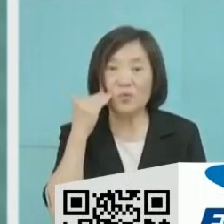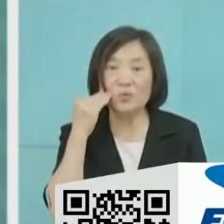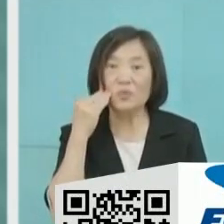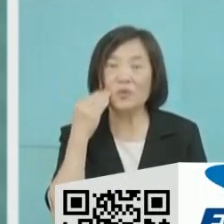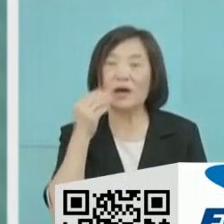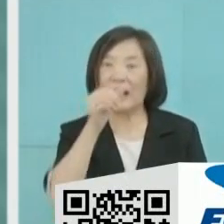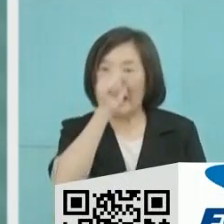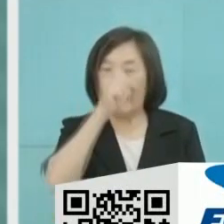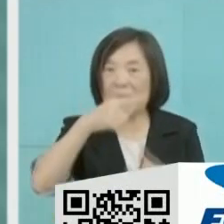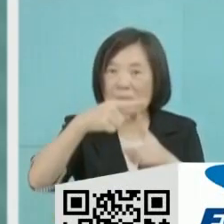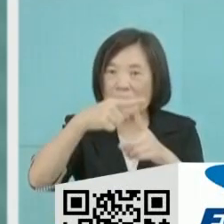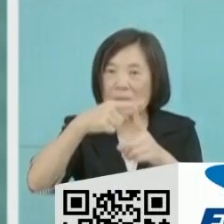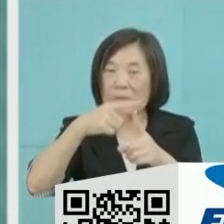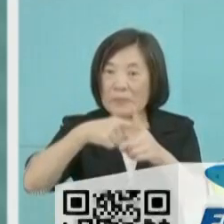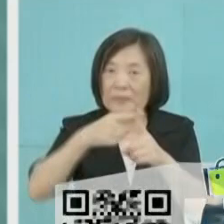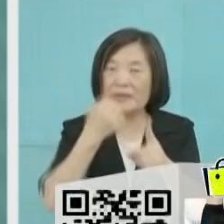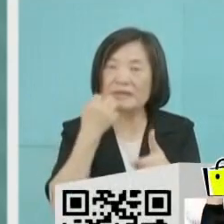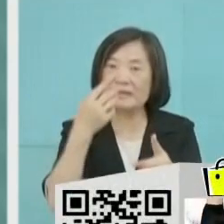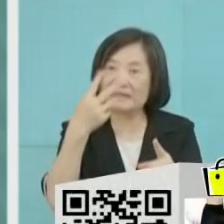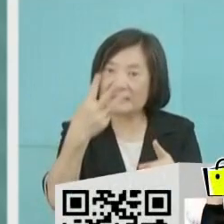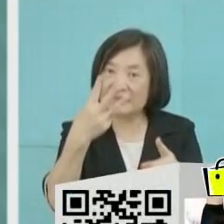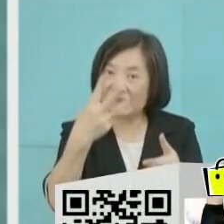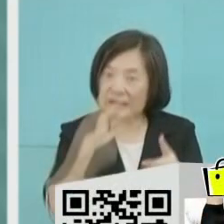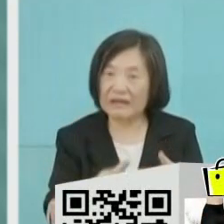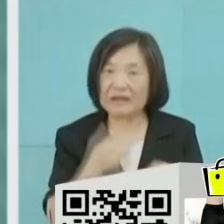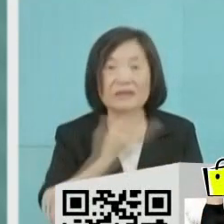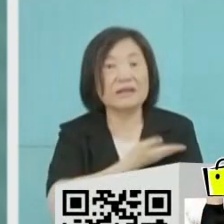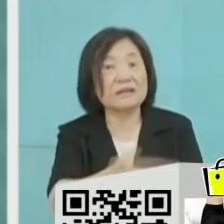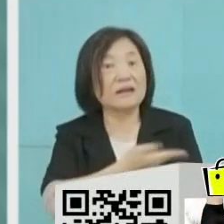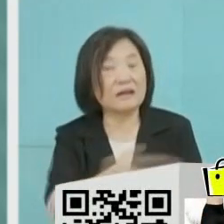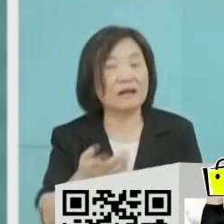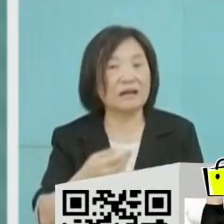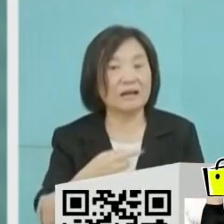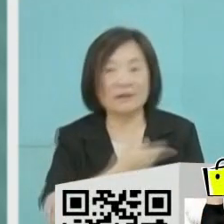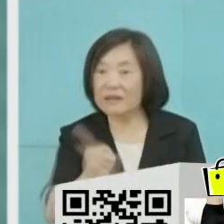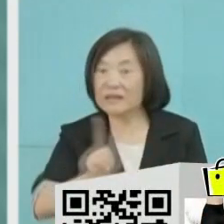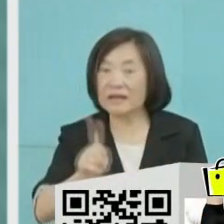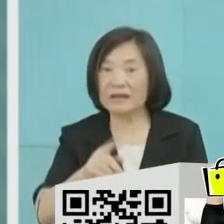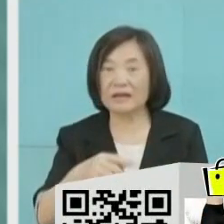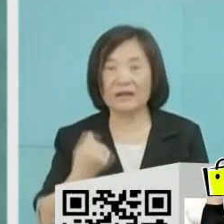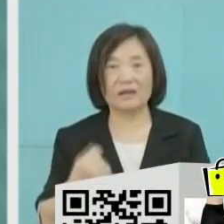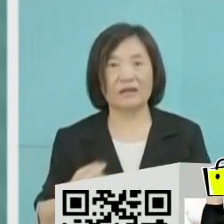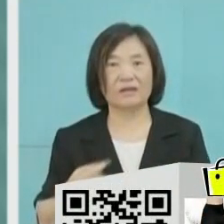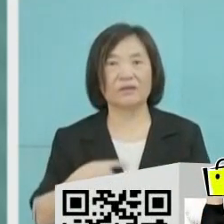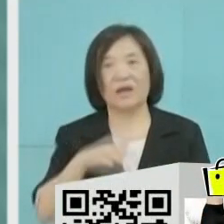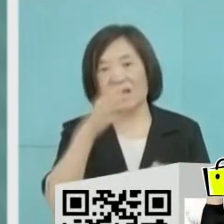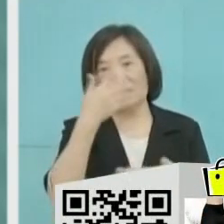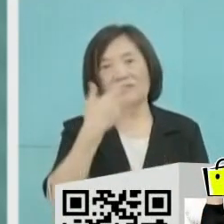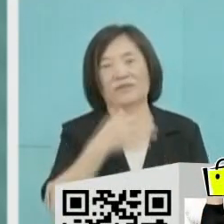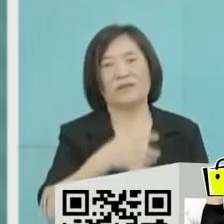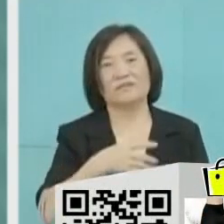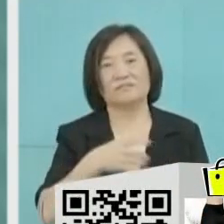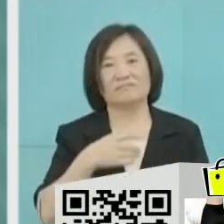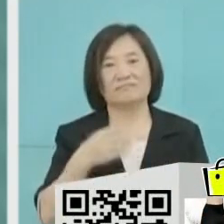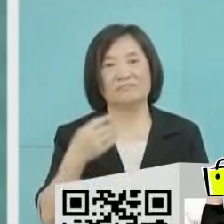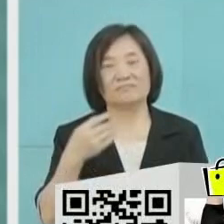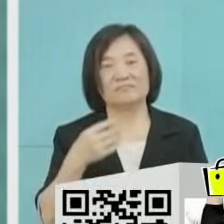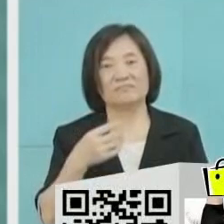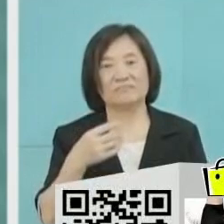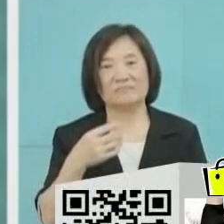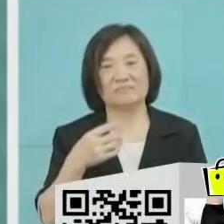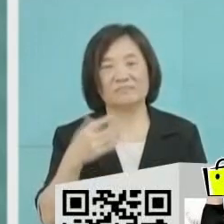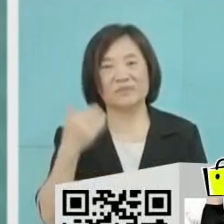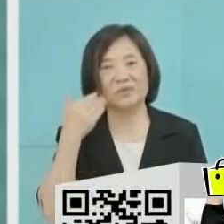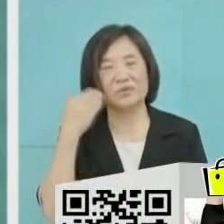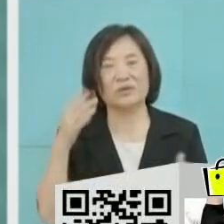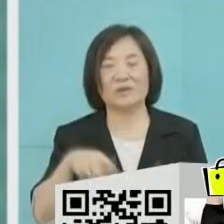要慢慢解除管制，要哪一个？当然是有答案的，就是不吃饭的优先的，我、哦、没有